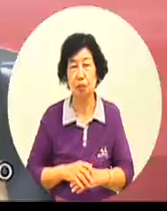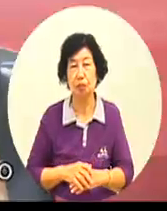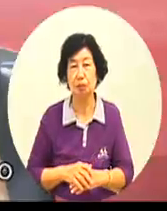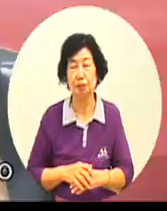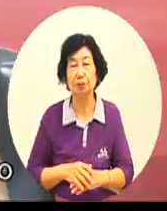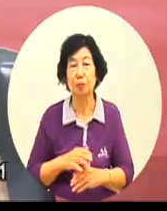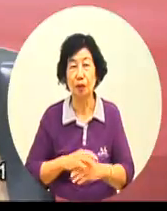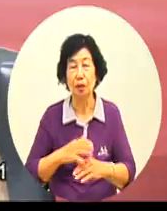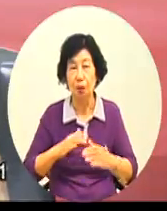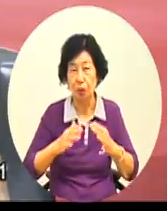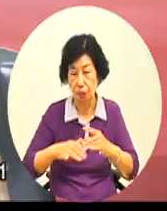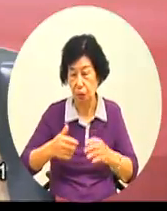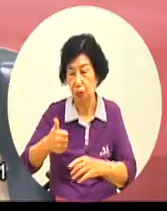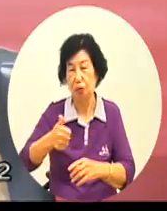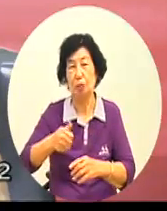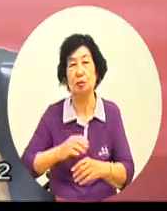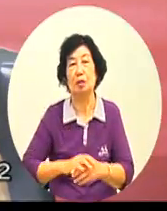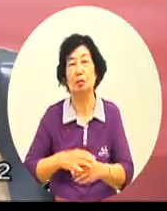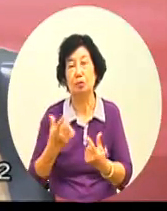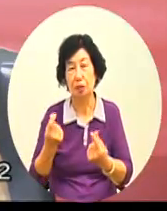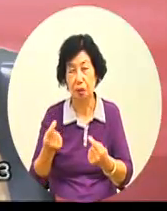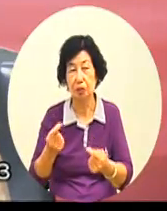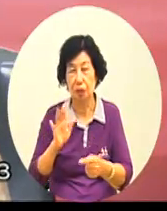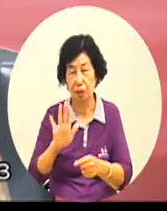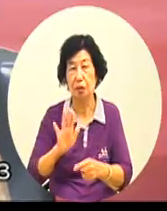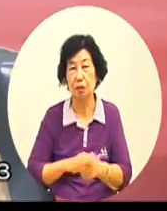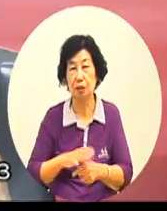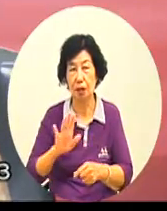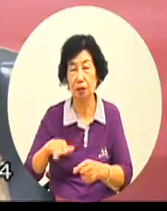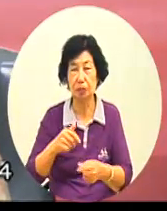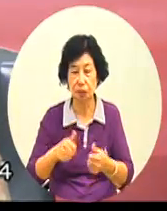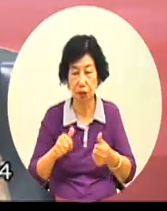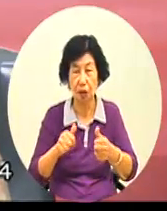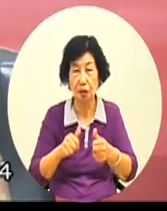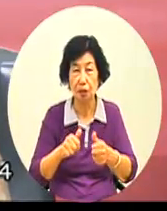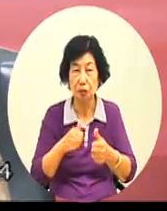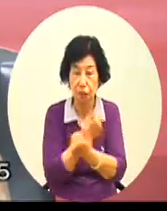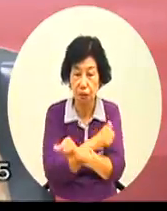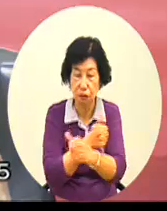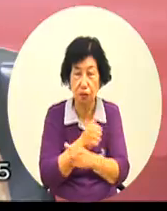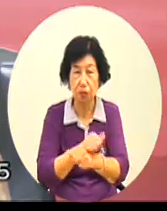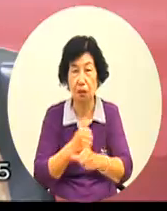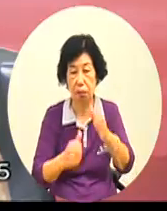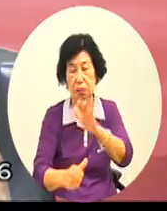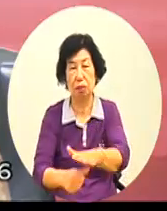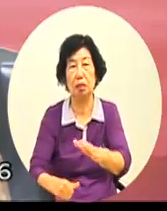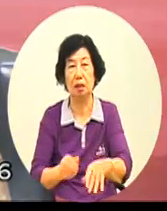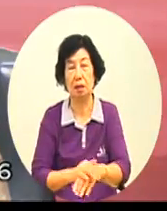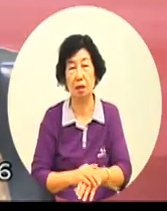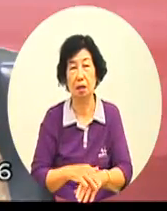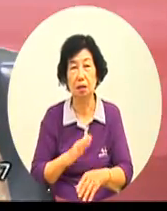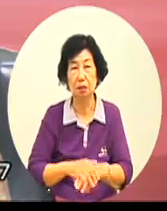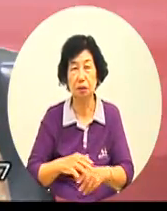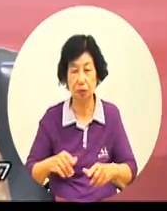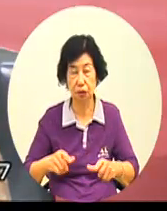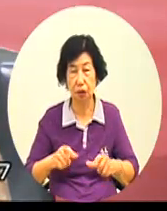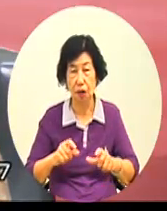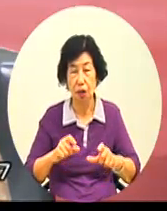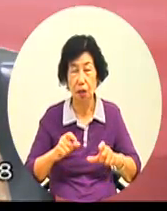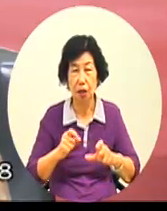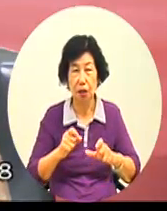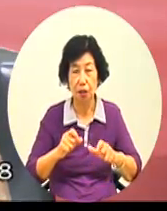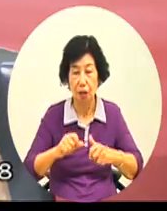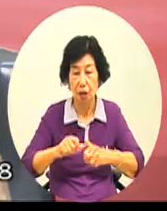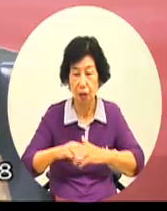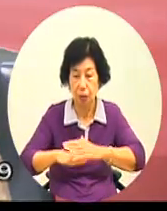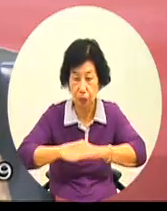成员之一的话，我考不到。为什么我考不到？我那个年代坦白讲不公平、不合理、不正义的，因